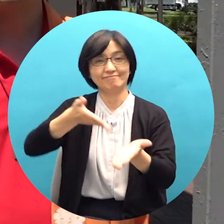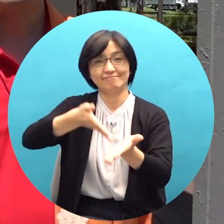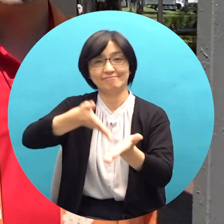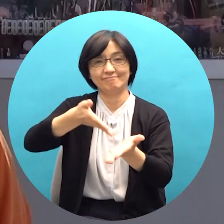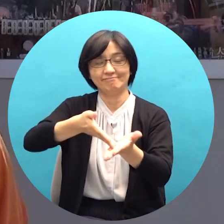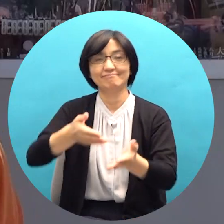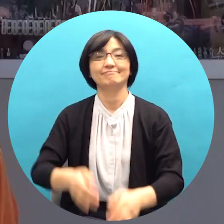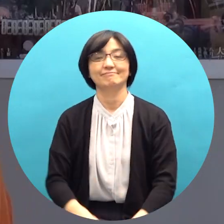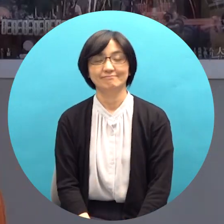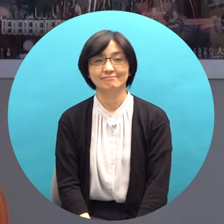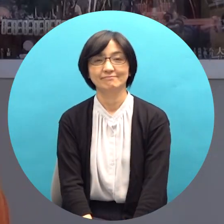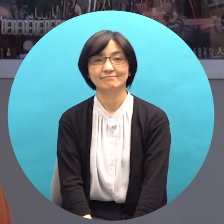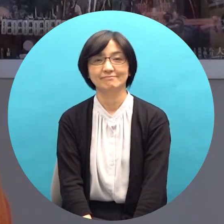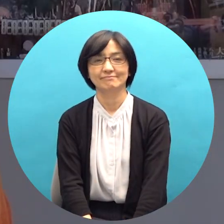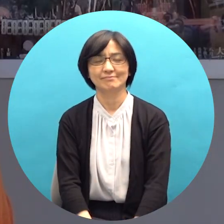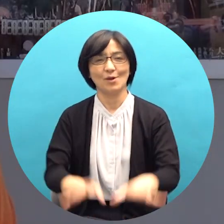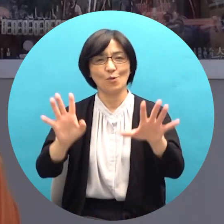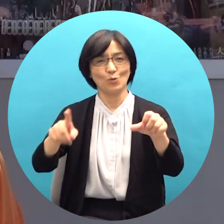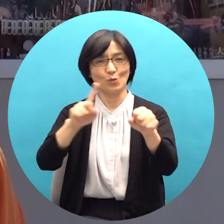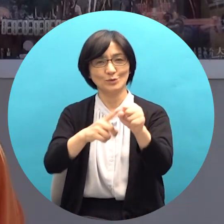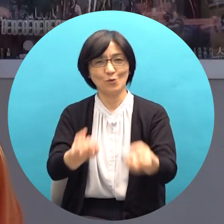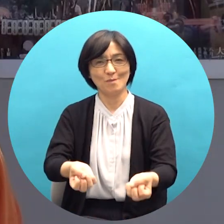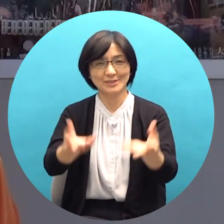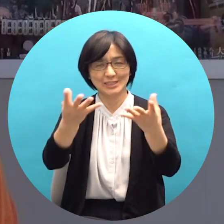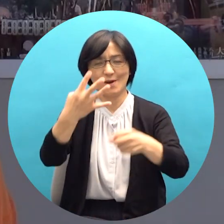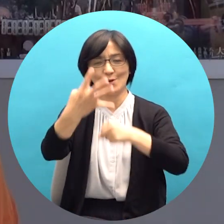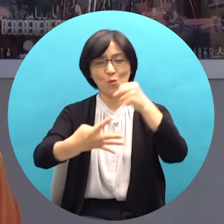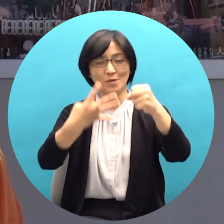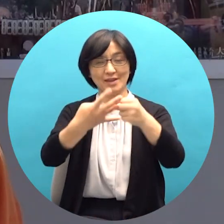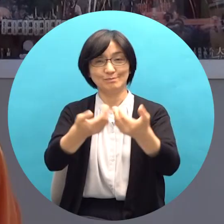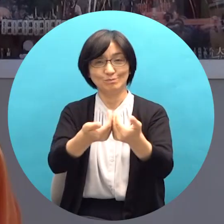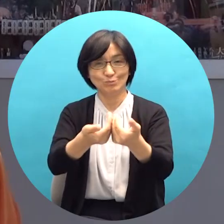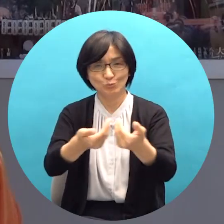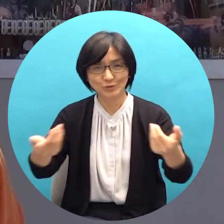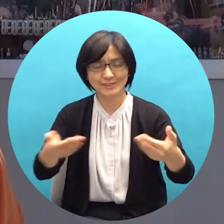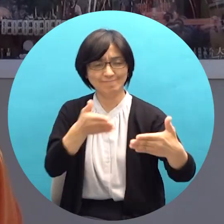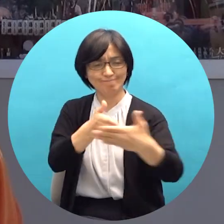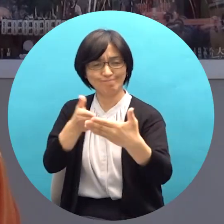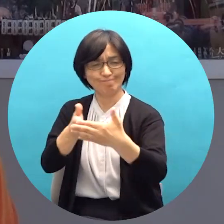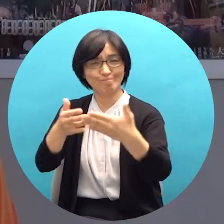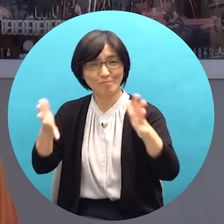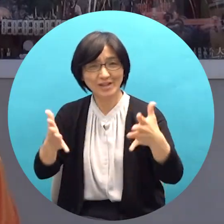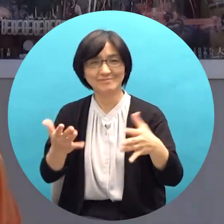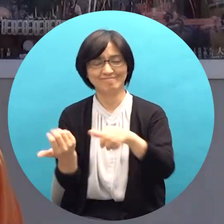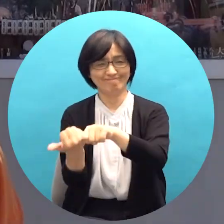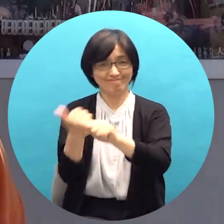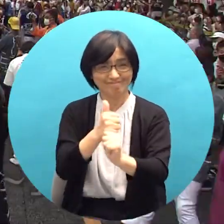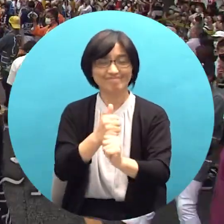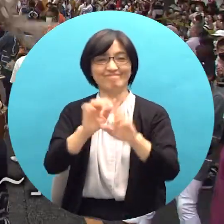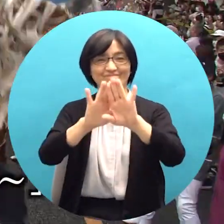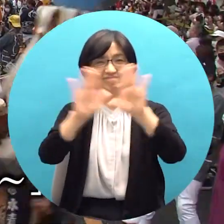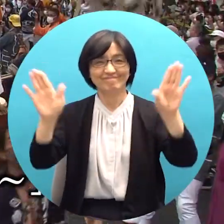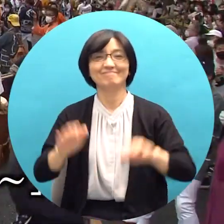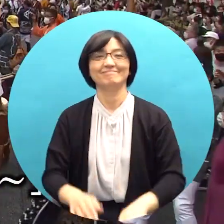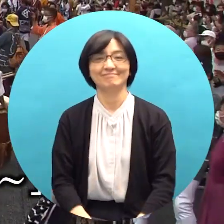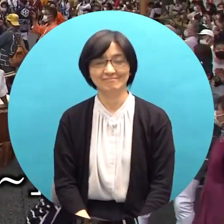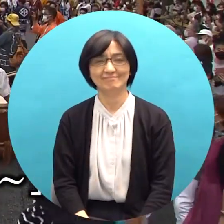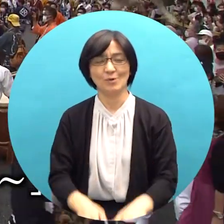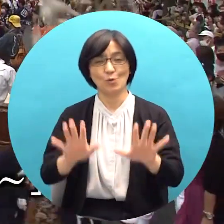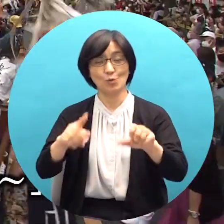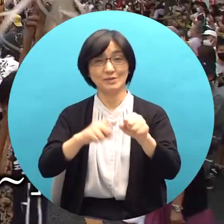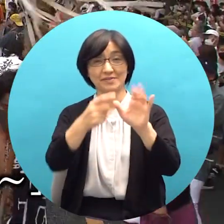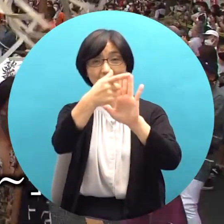。 今年の高崎祭りは4年ぶりの何も規制のない通常開催となります。今年のテー